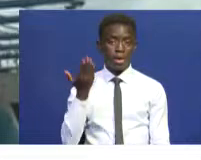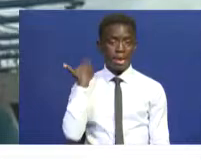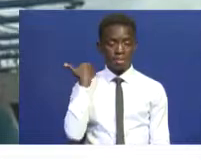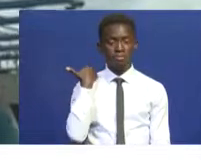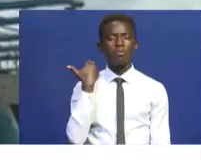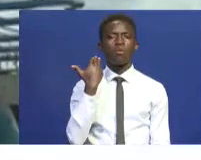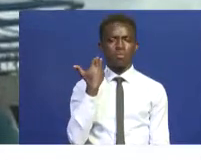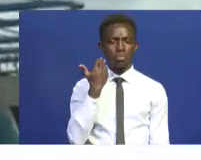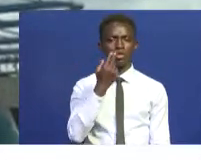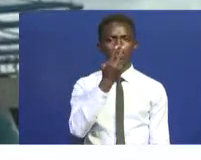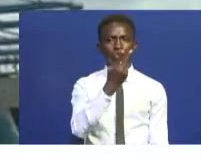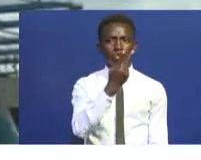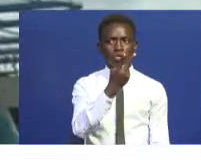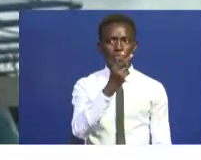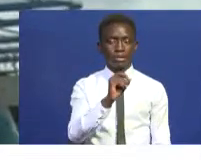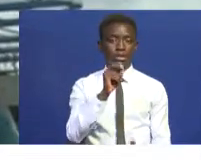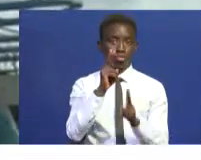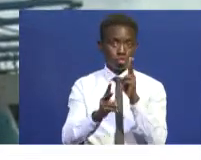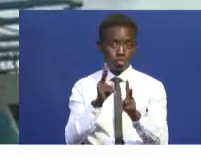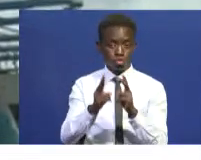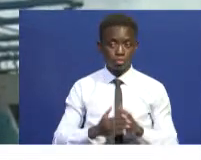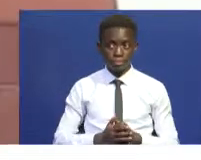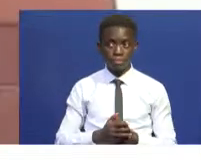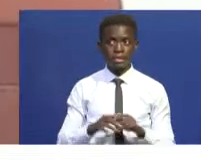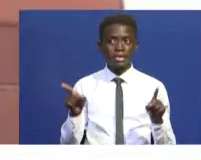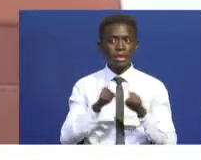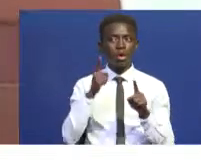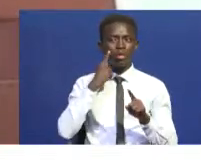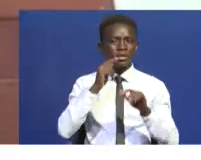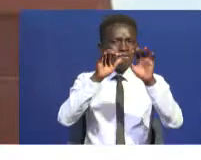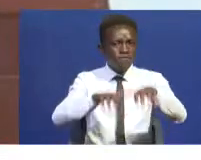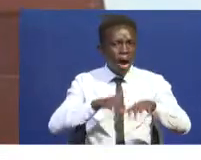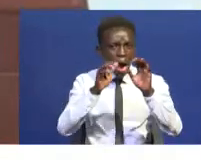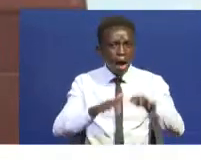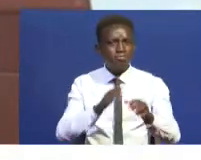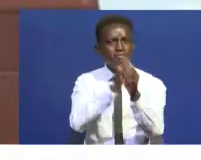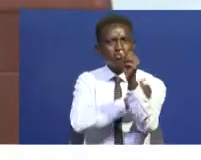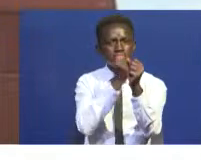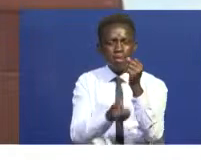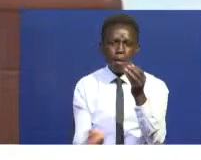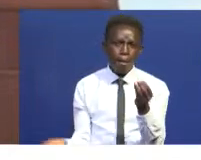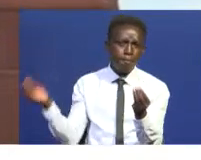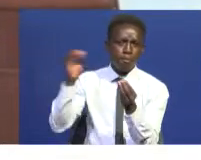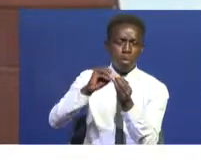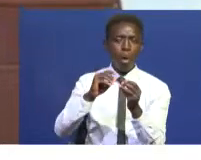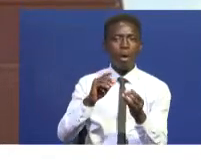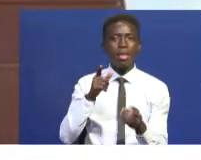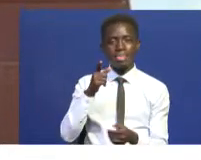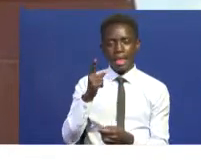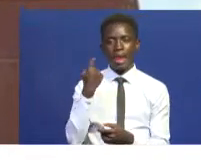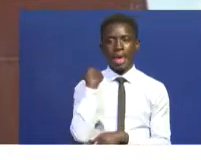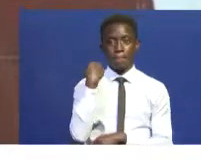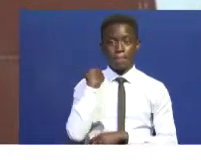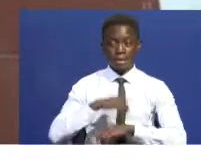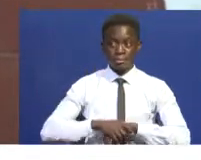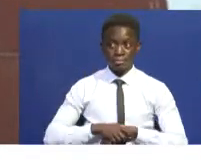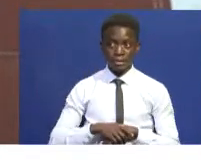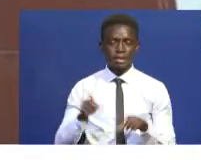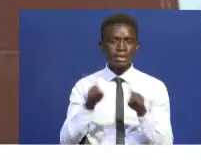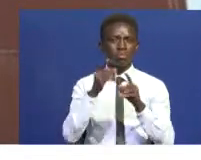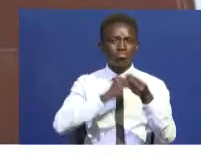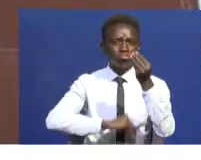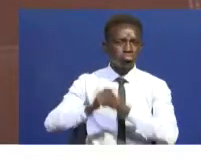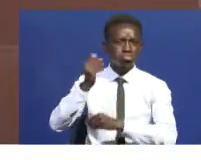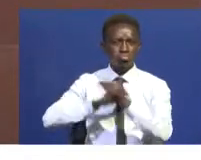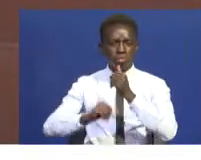2022. Huku mazao ya kilimo yakiongoza kiwango cha mauzo hayo, shirika la kuimarisha mauzo ya bidhaa za